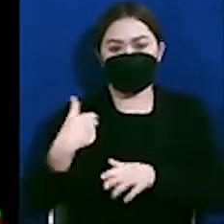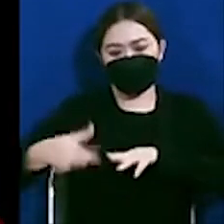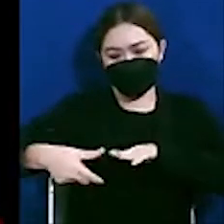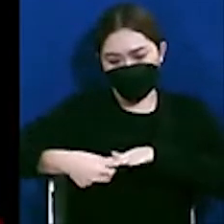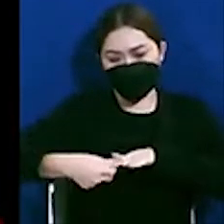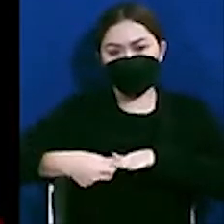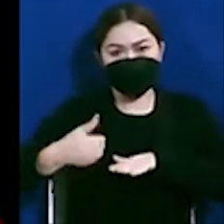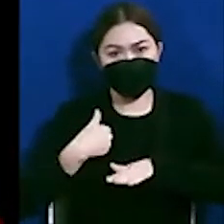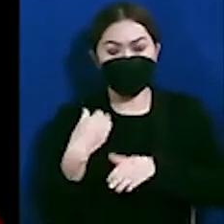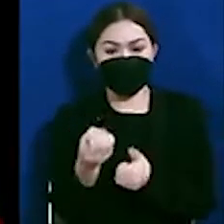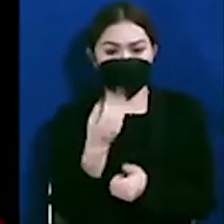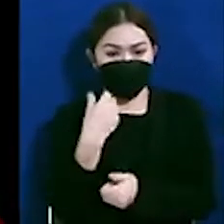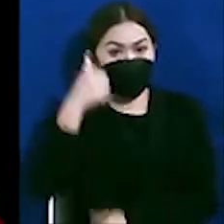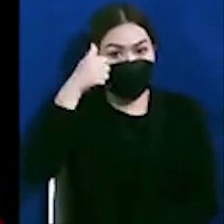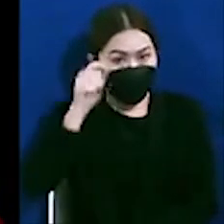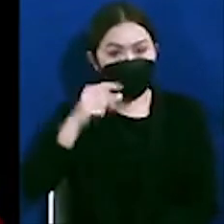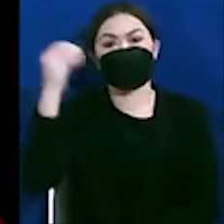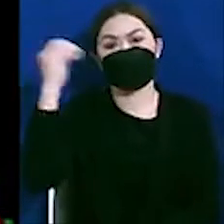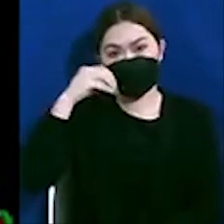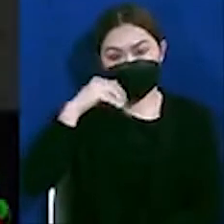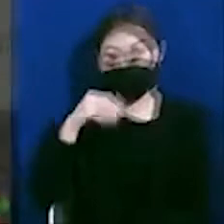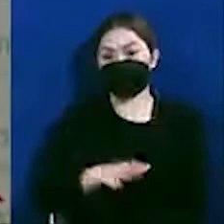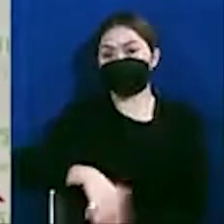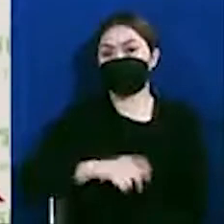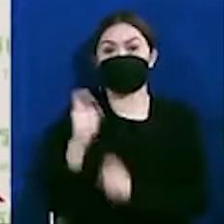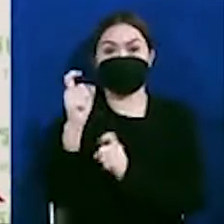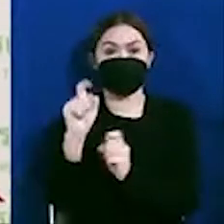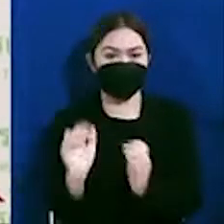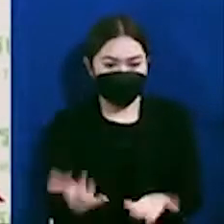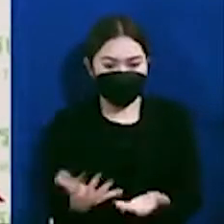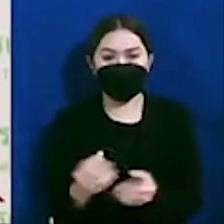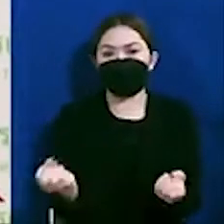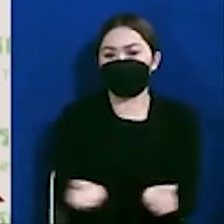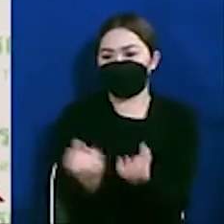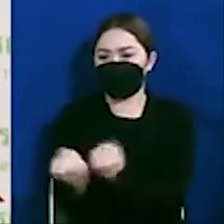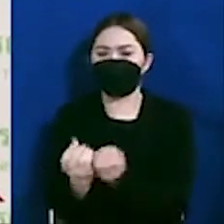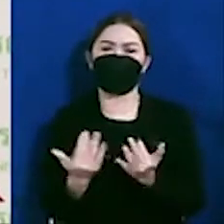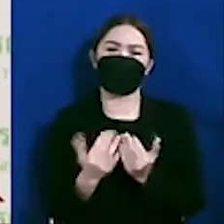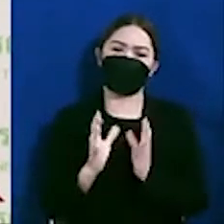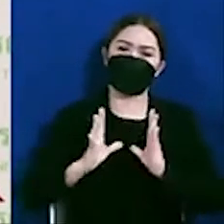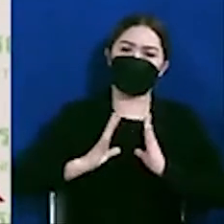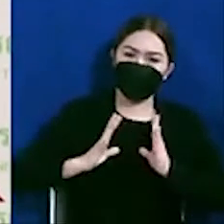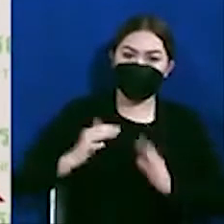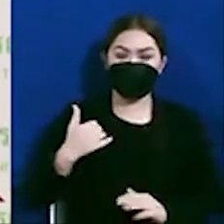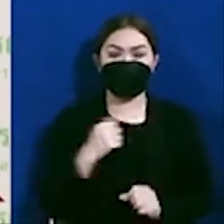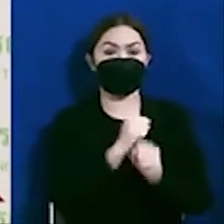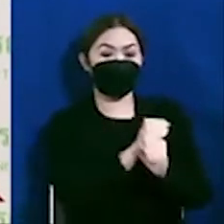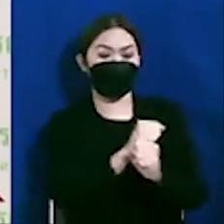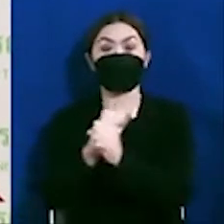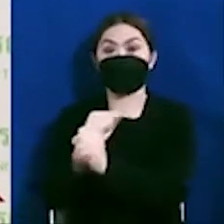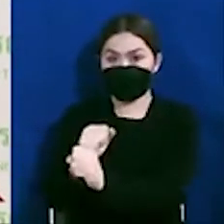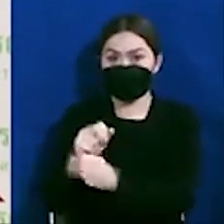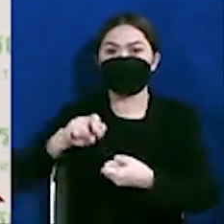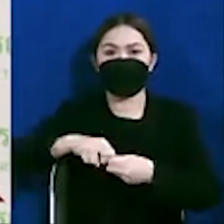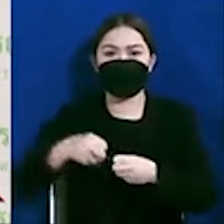อาการรายงานเจ้าหน้าที่ทุกวันเพื่อความปลอดภัยและลดอาการรุนแรงขณะรอเตียงและเพื่อป้องกันครับไม่